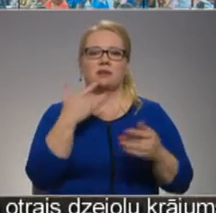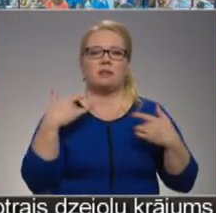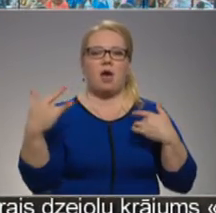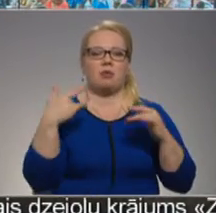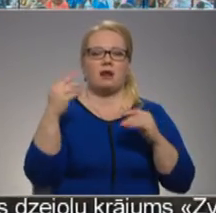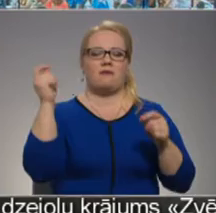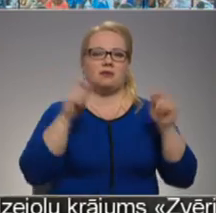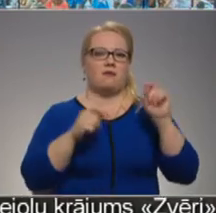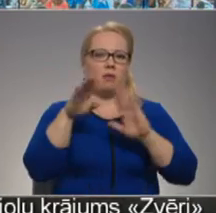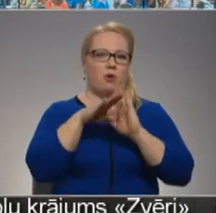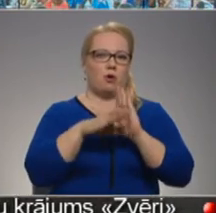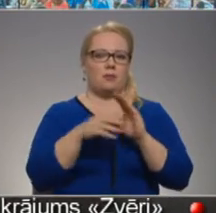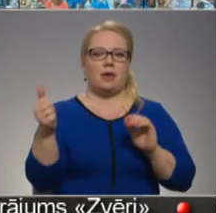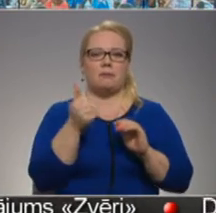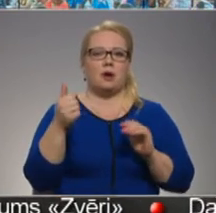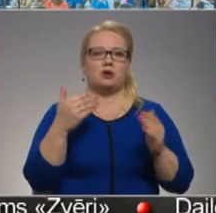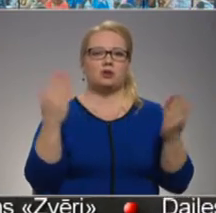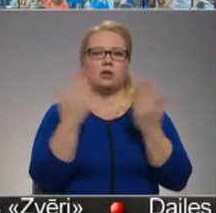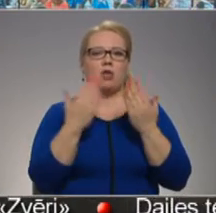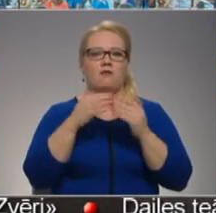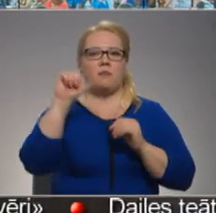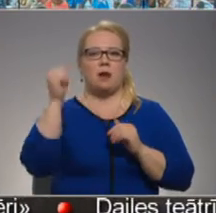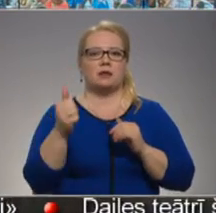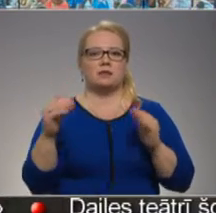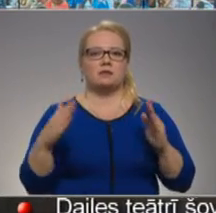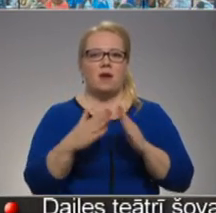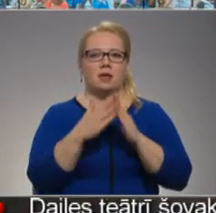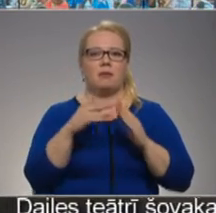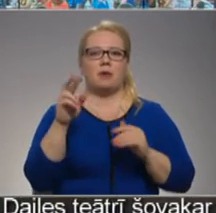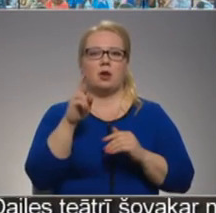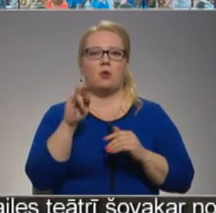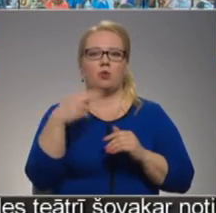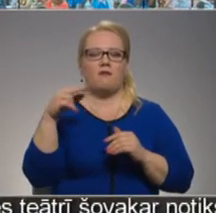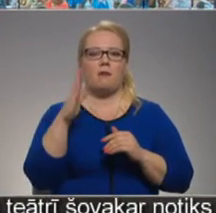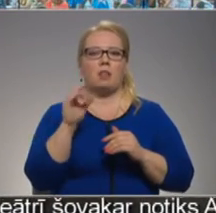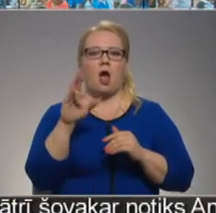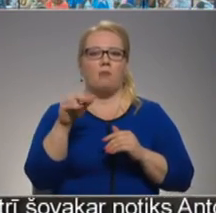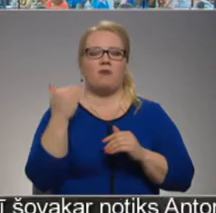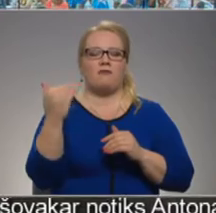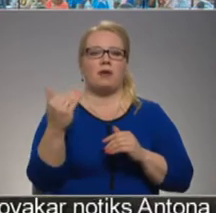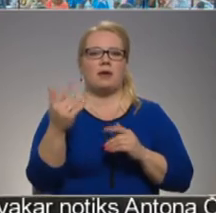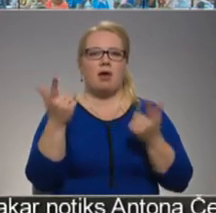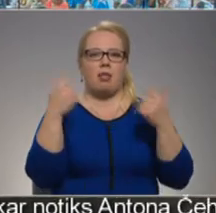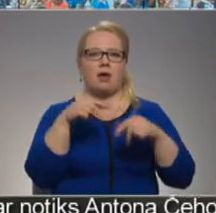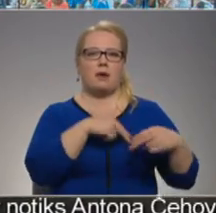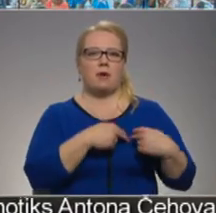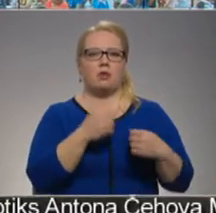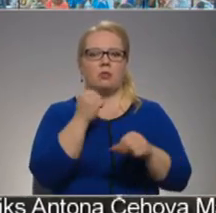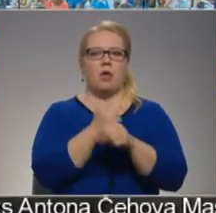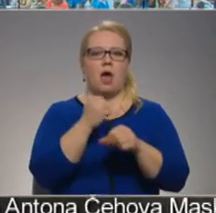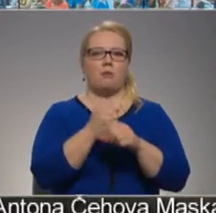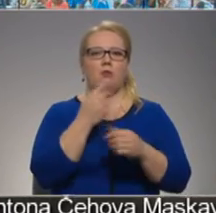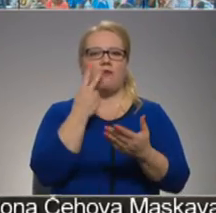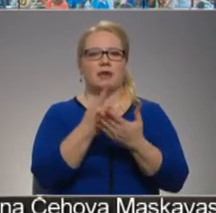programma. Īpaši skatuves mākslas svētkiem top Raiņa, Rudolfa Blaumaņa un viņu laikabiedru darbu versijas. Režisors Mārtiņš Eihe kopā ar grupu